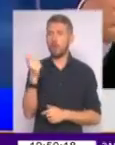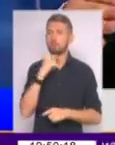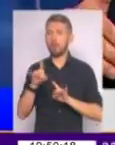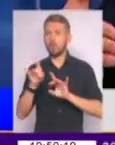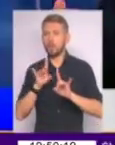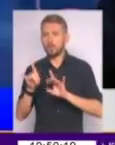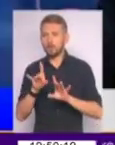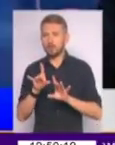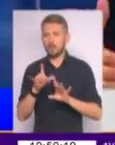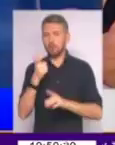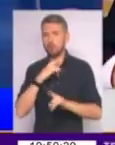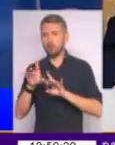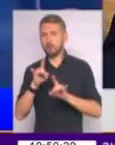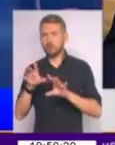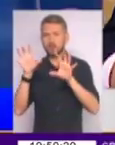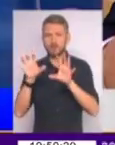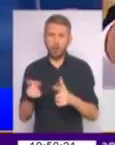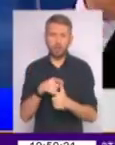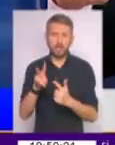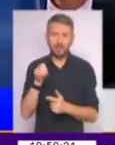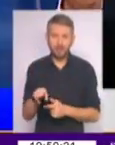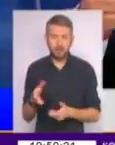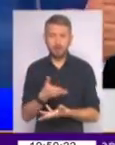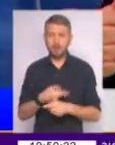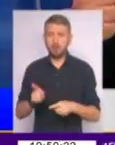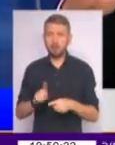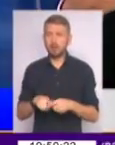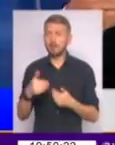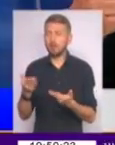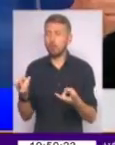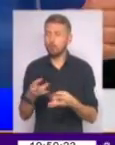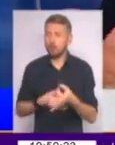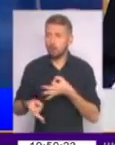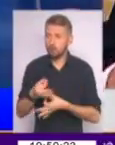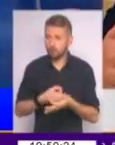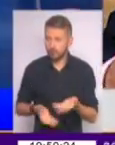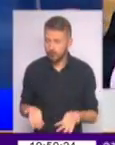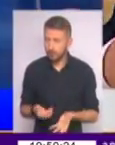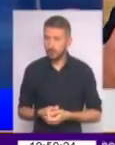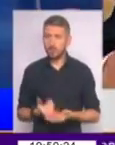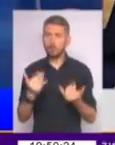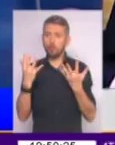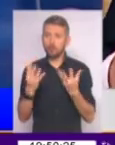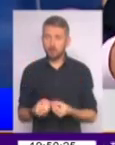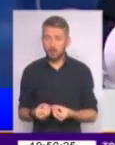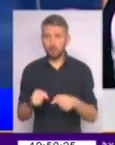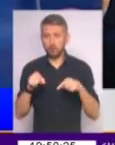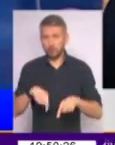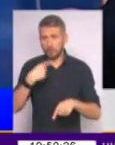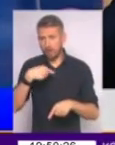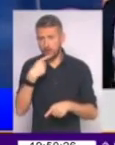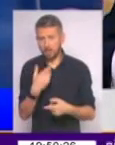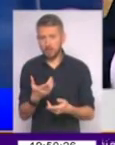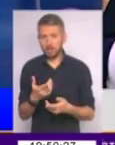популістичний закон чи ні, нам це з тобою треба обсудити в парламенті. сегодняшний день в эфире это говорить,